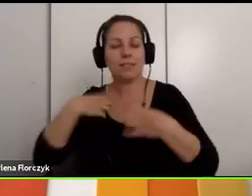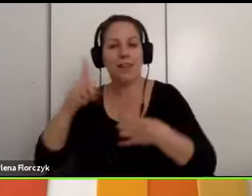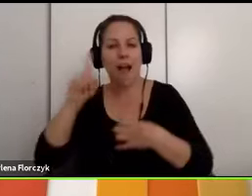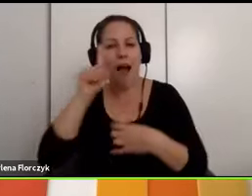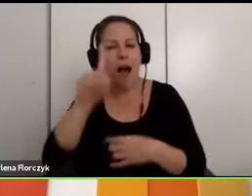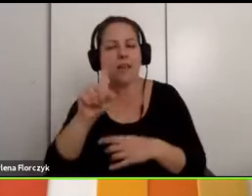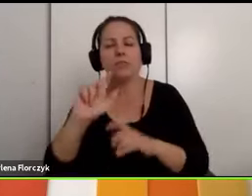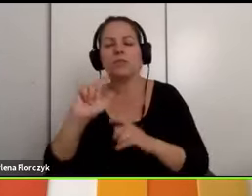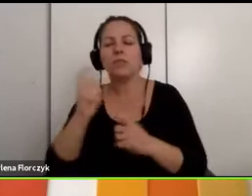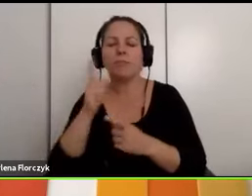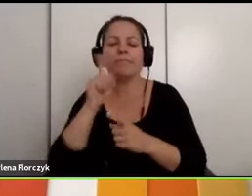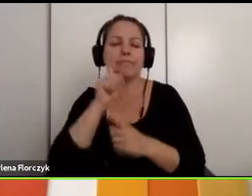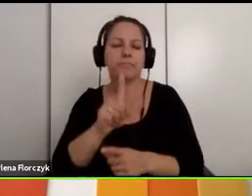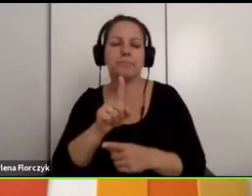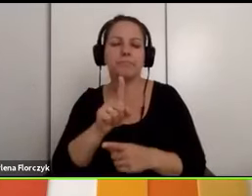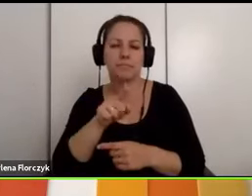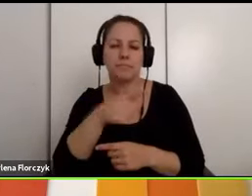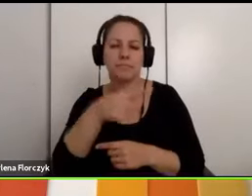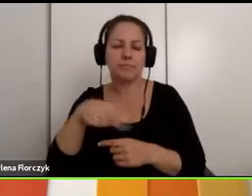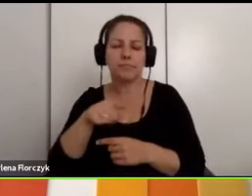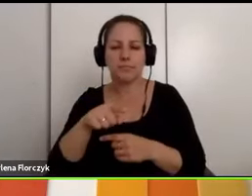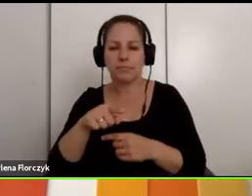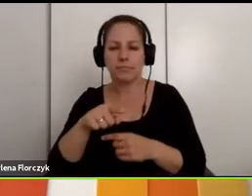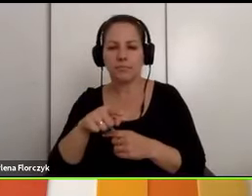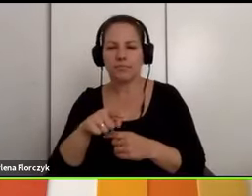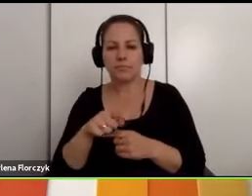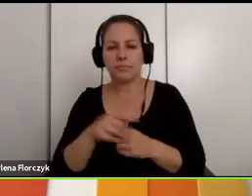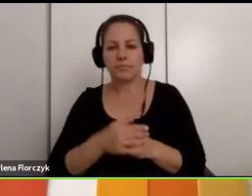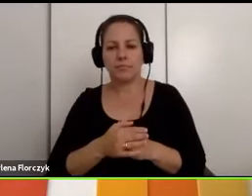co najbardziej jest jakieś takie